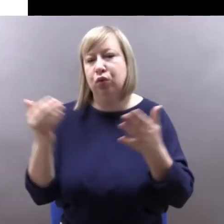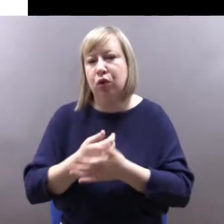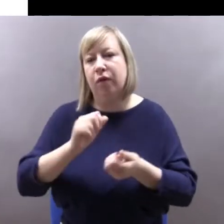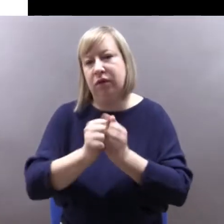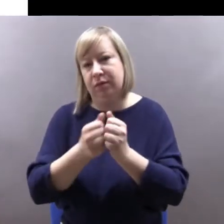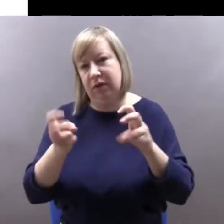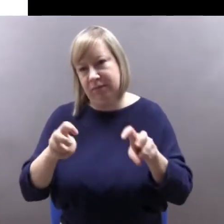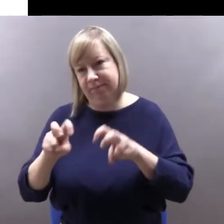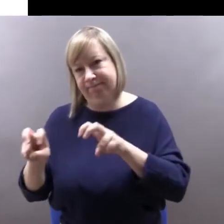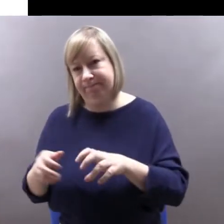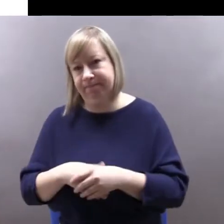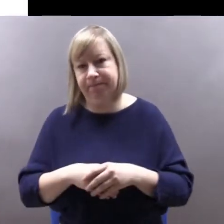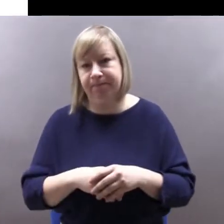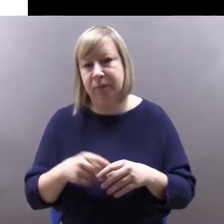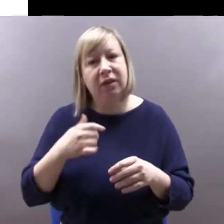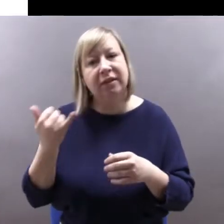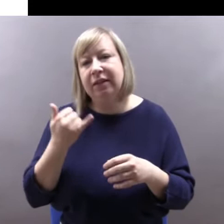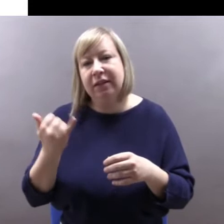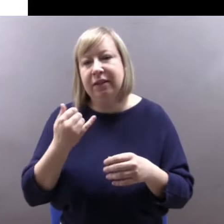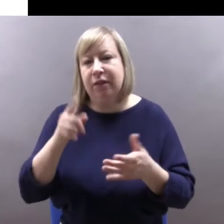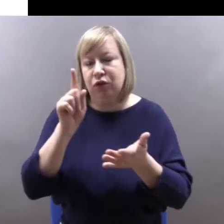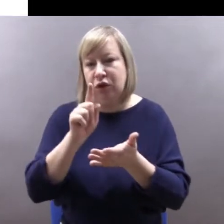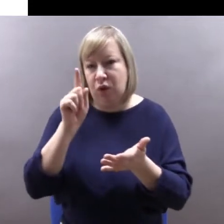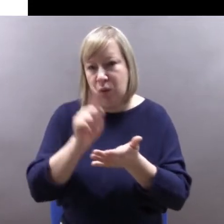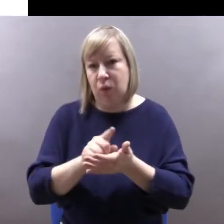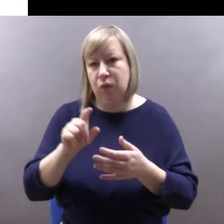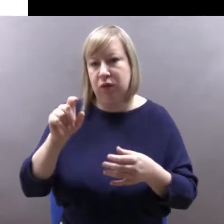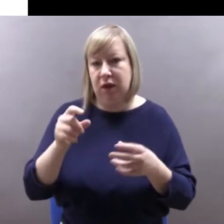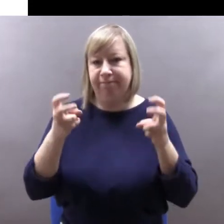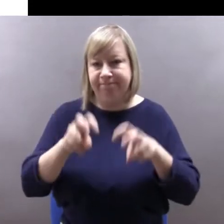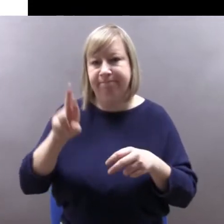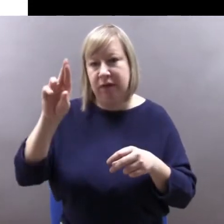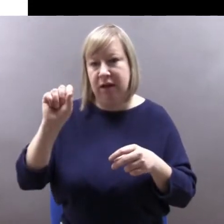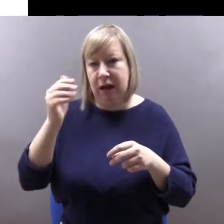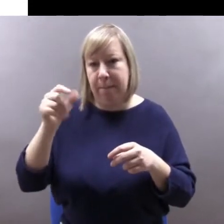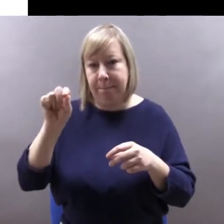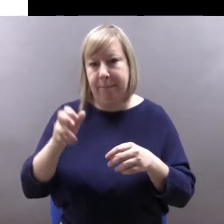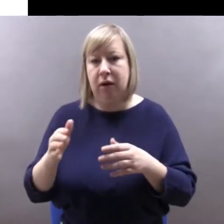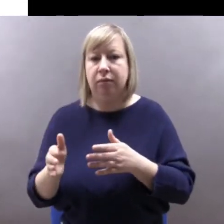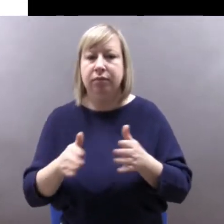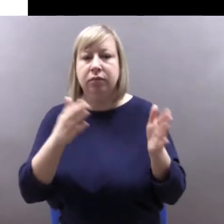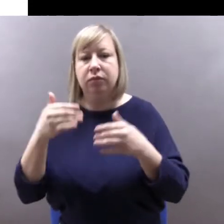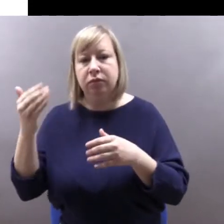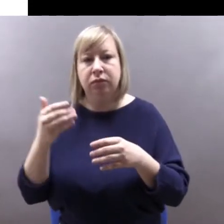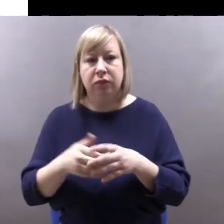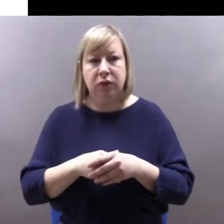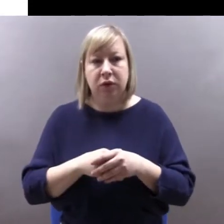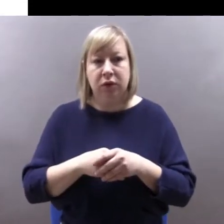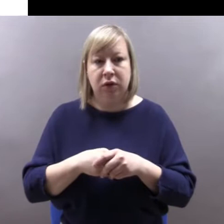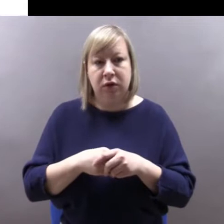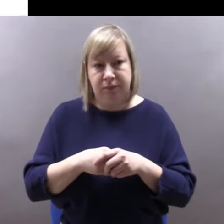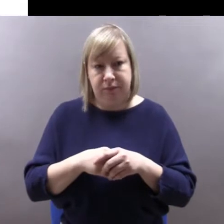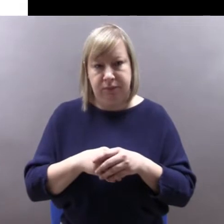Co zrobić, kiedy się nie da? Tutaj Państwo widzicie przejście z jednej kamienicy do drugiej kamienicy.